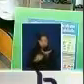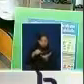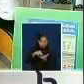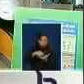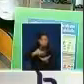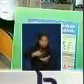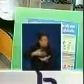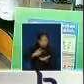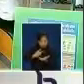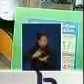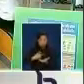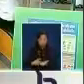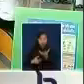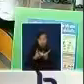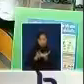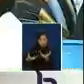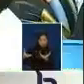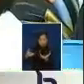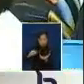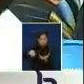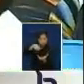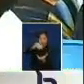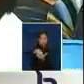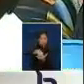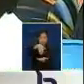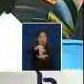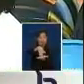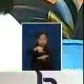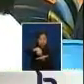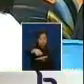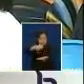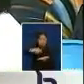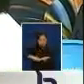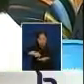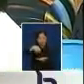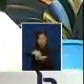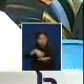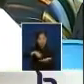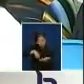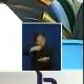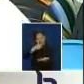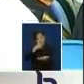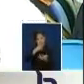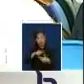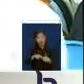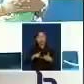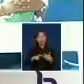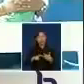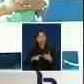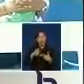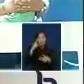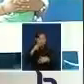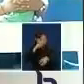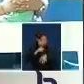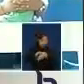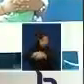นั้นนะนั่นเคยบอกกับพวกเราว่าต้องแบบให้ติดในสันดานเลยนะแบบติดแน่นเลยนะเพราะจะได้ทำให้แก้ไขได้ล้างมือนะคะกิน แล้วคือคุณพ่อคุณ